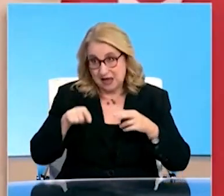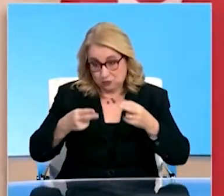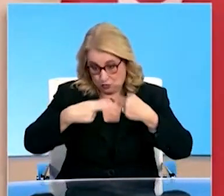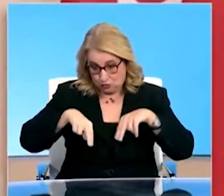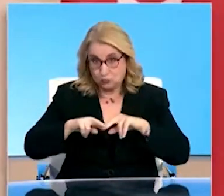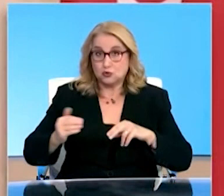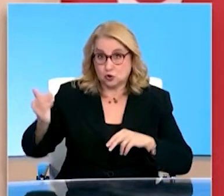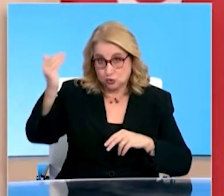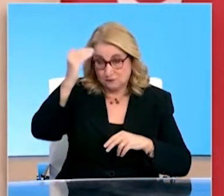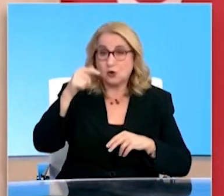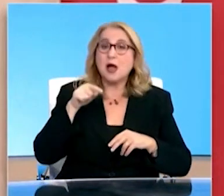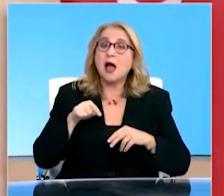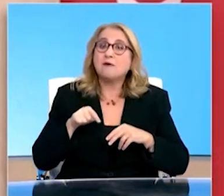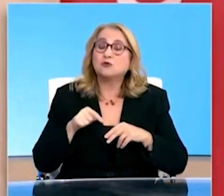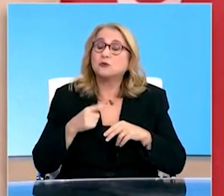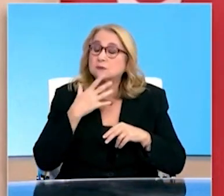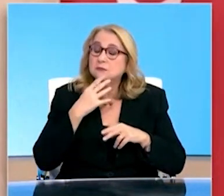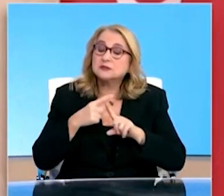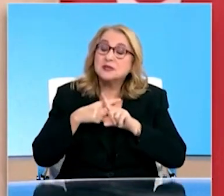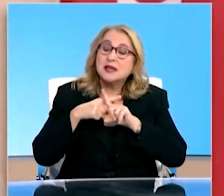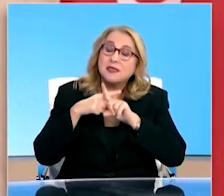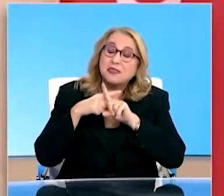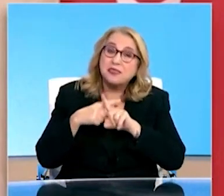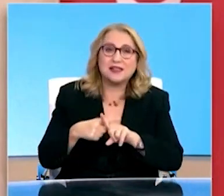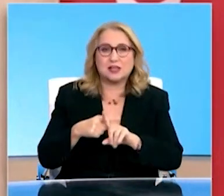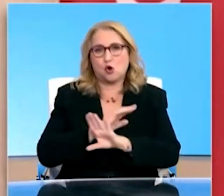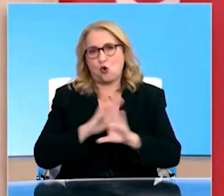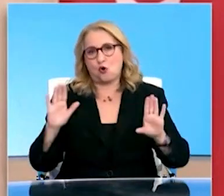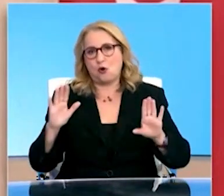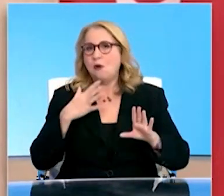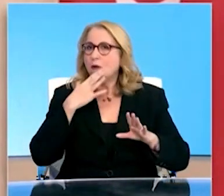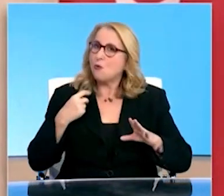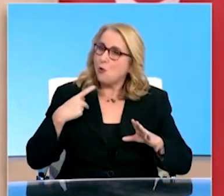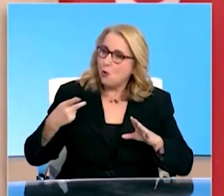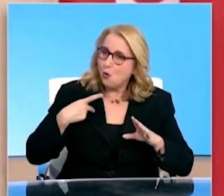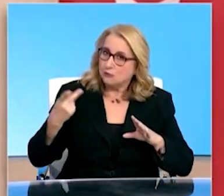που συμβάλλει θετικά στο να προχωρούν οι σχέσεις στο